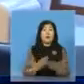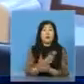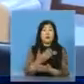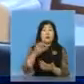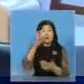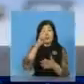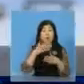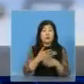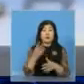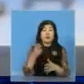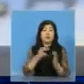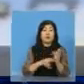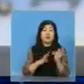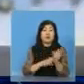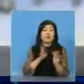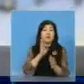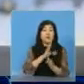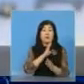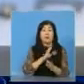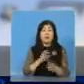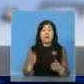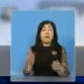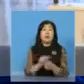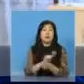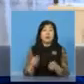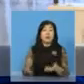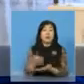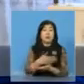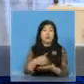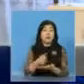помощи 279 многодетных матерей собирают необходимые документы.